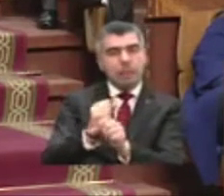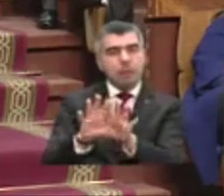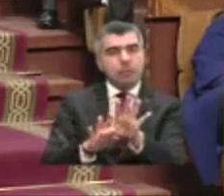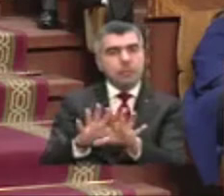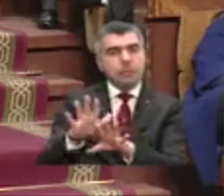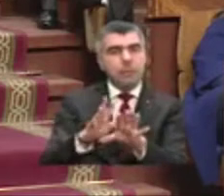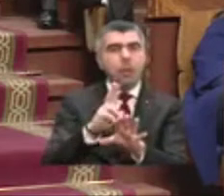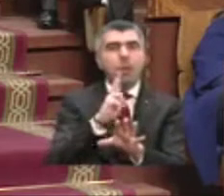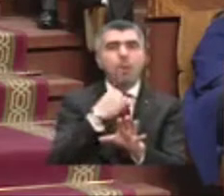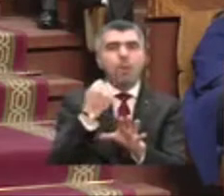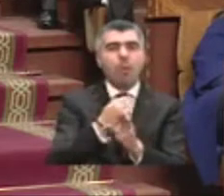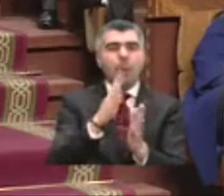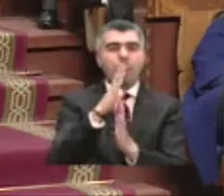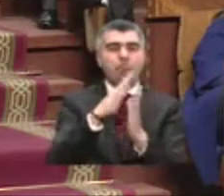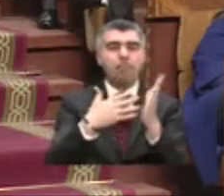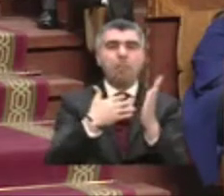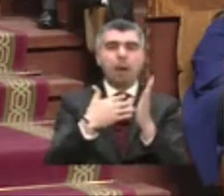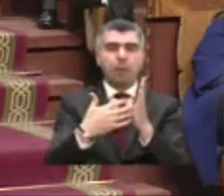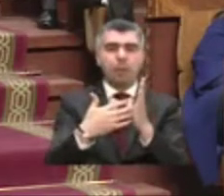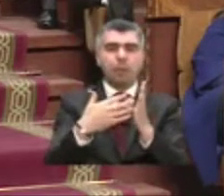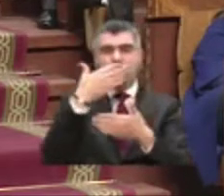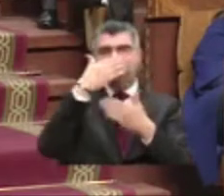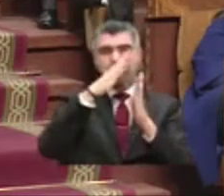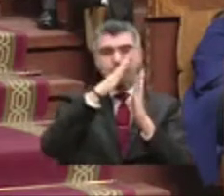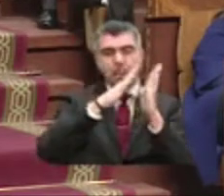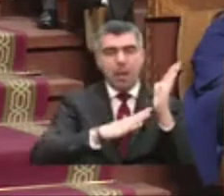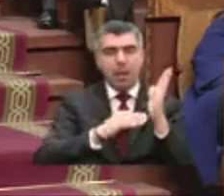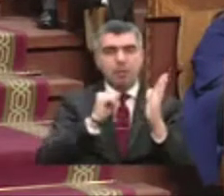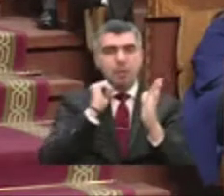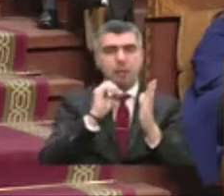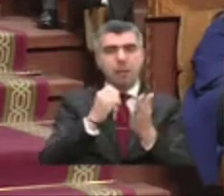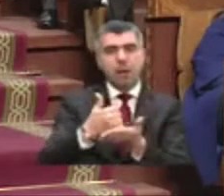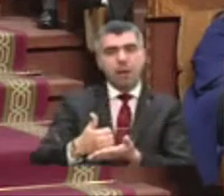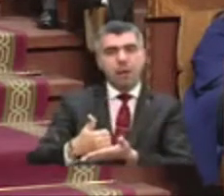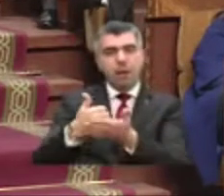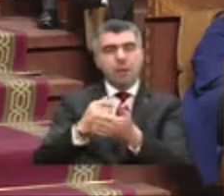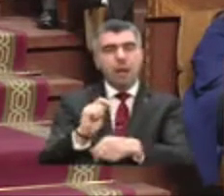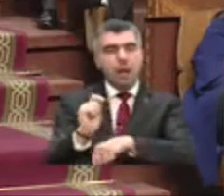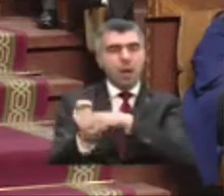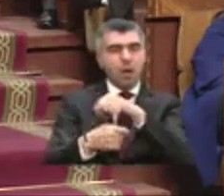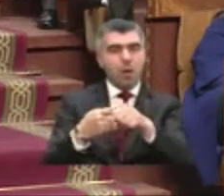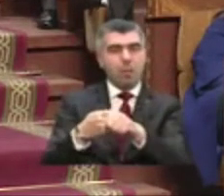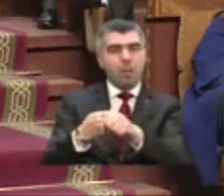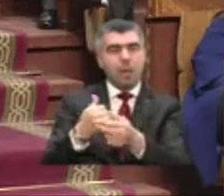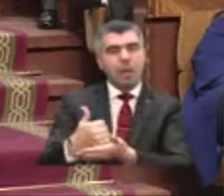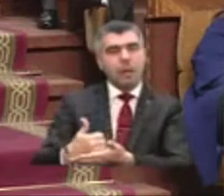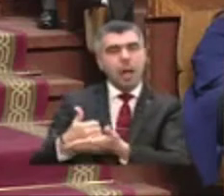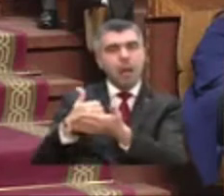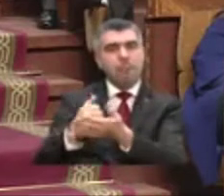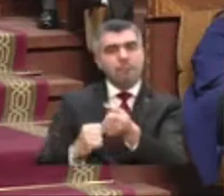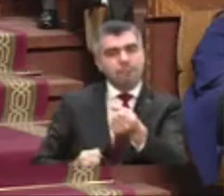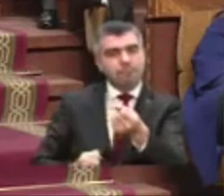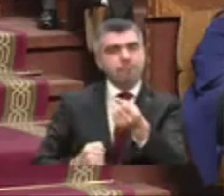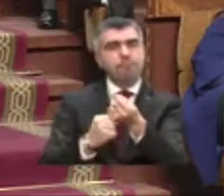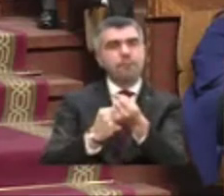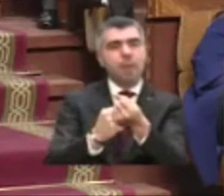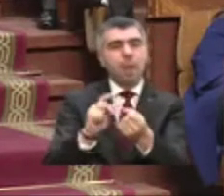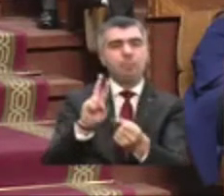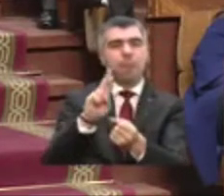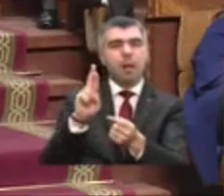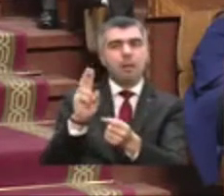البرنامج الوطني لتزويد العالم القروي بالماء الشرب بدعم وبتوجيهات ملكية سامية منذ إعطاء انطلاقته